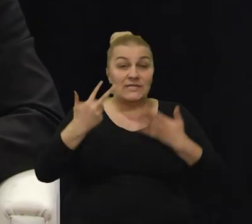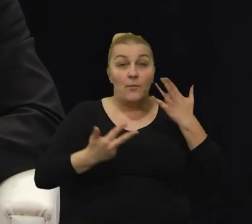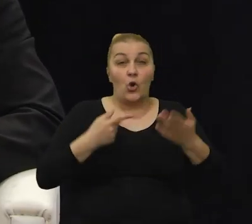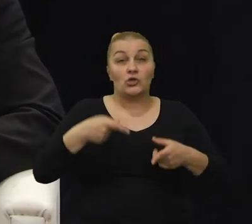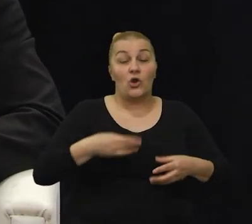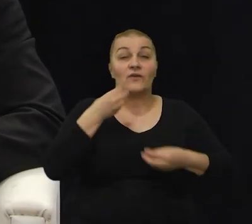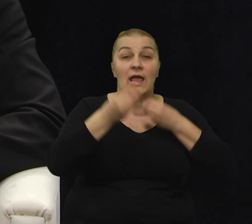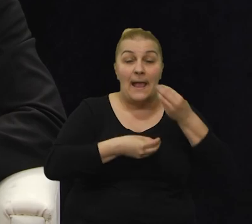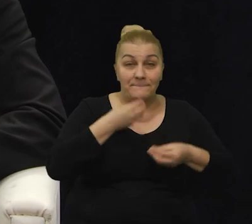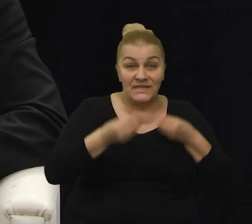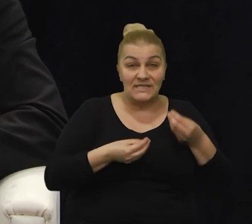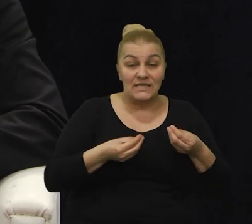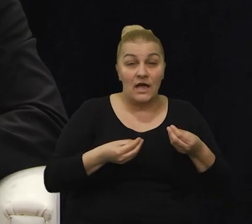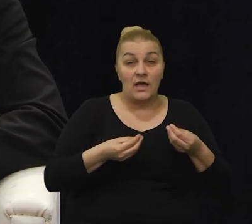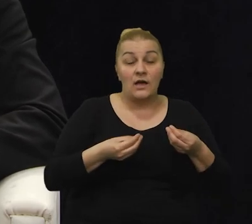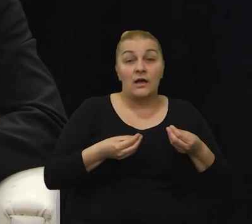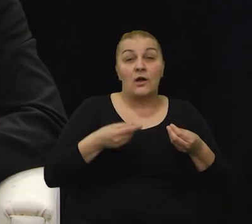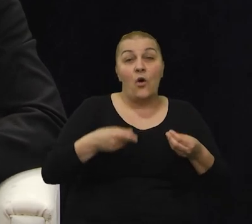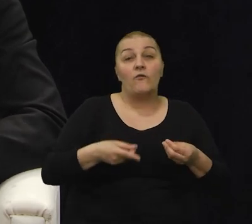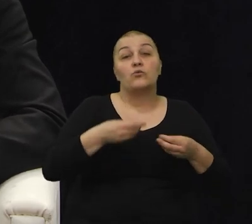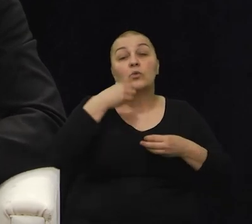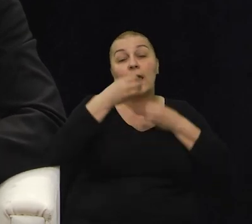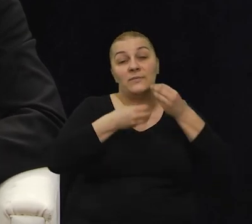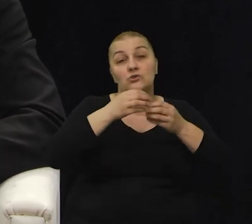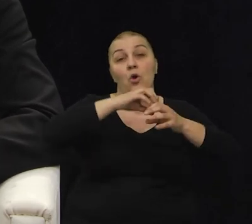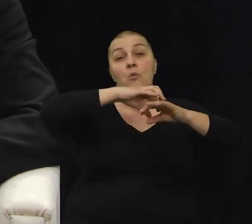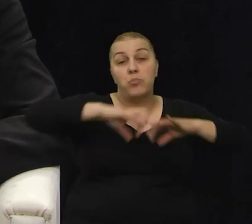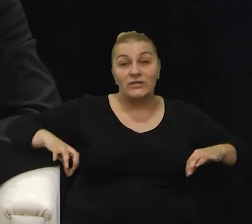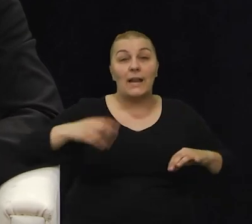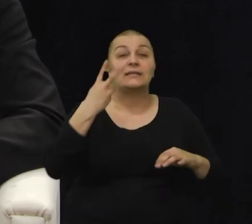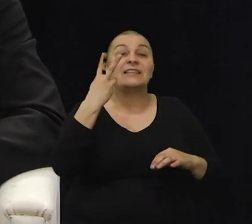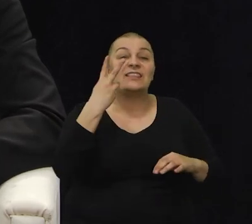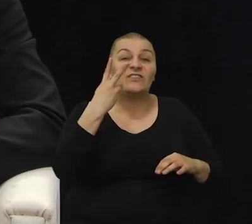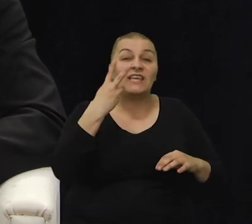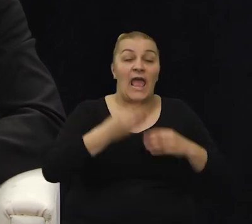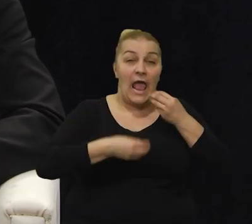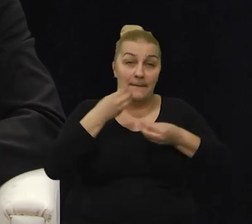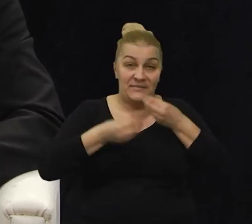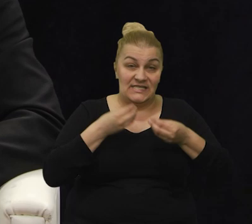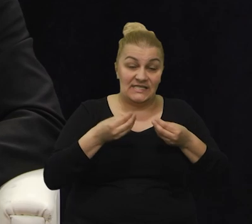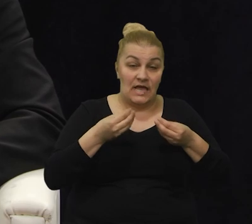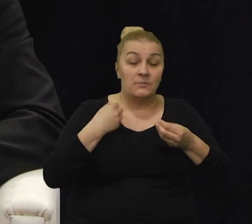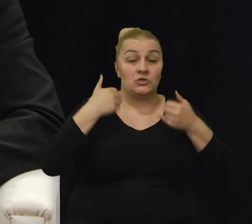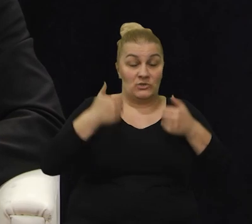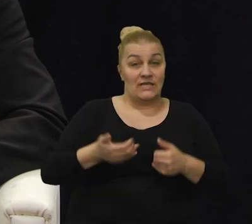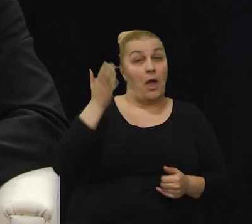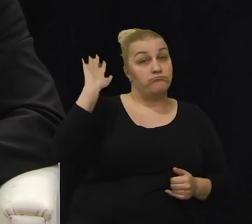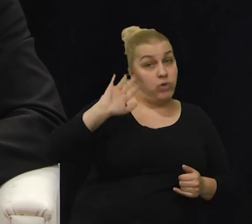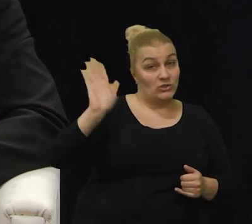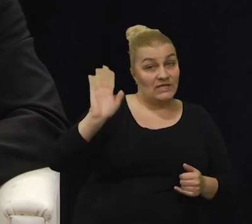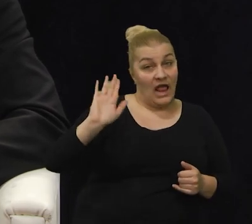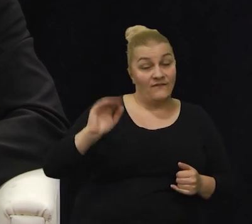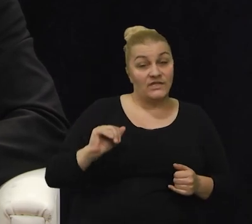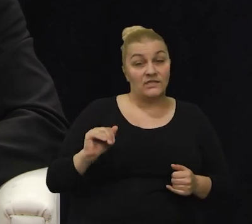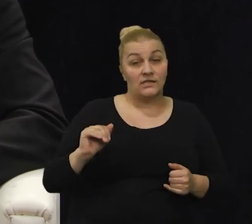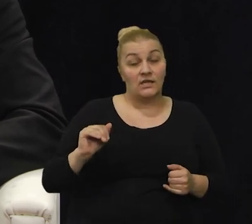godina ove naše emisije, dijelit ćemo je u dvije emisije. Mi ćemo se sad